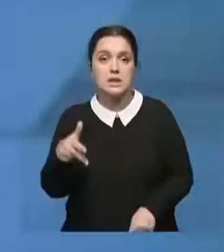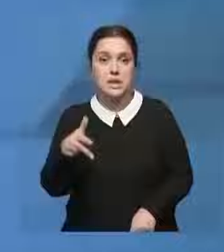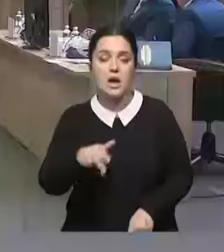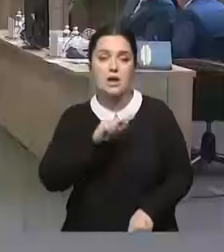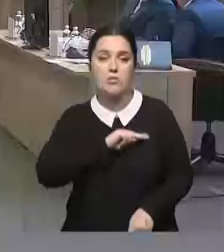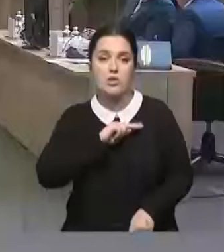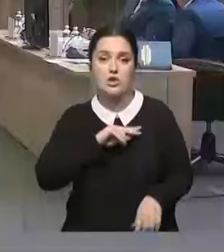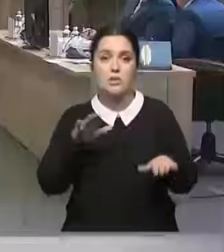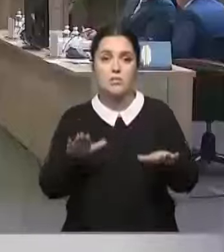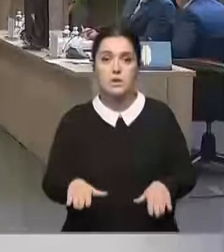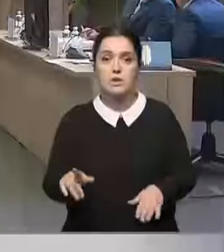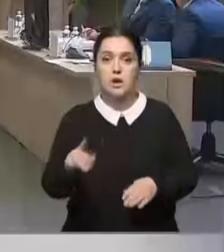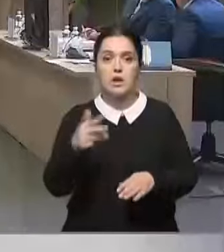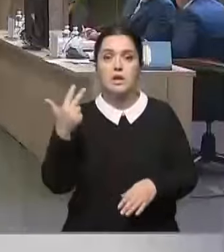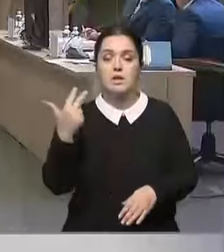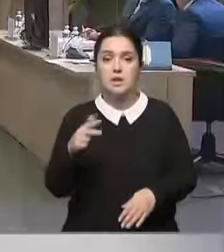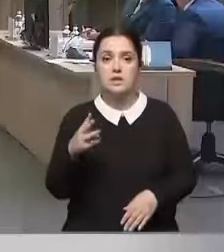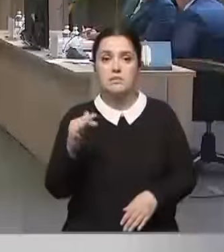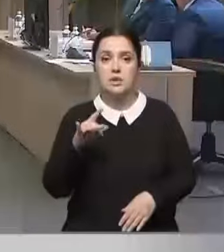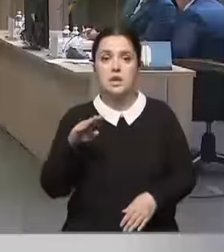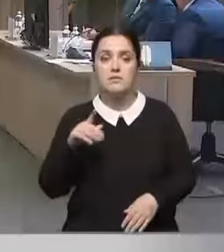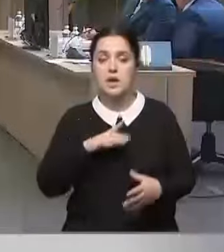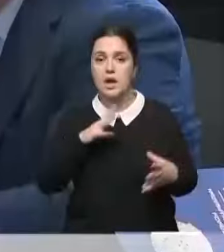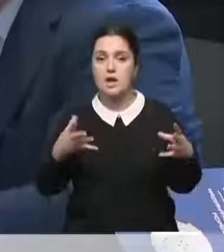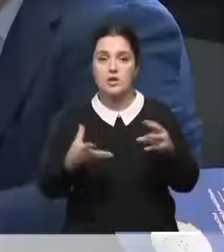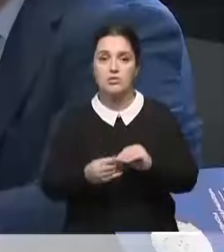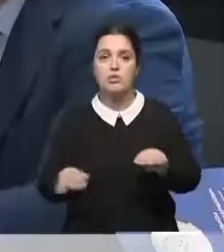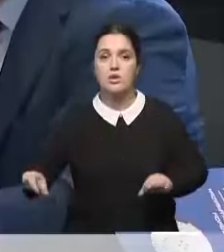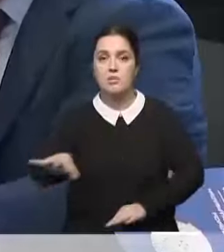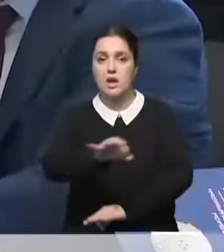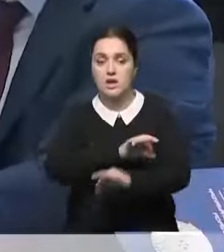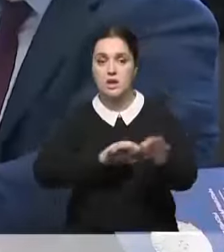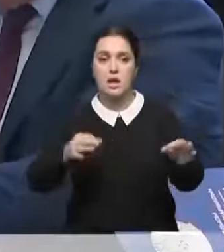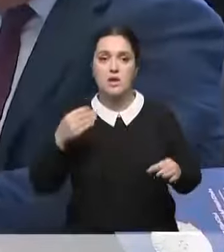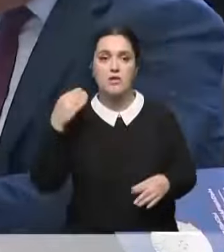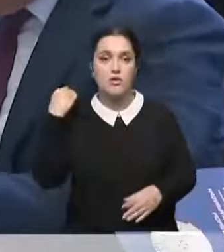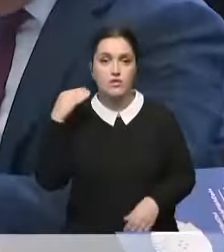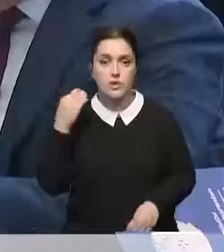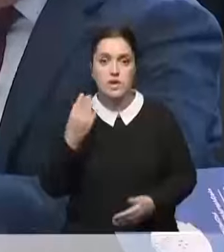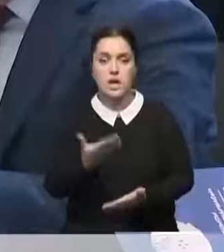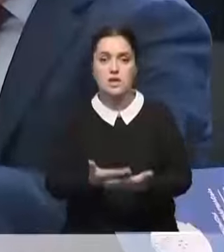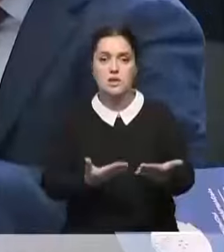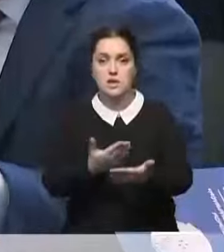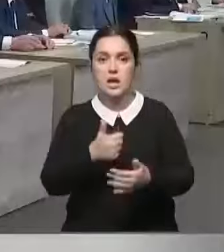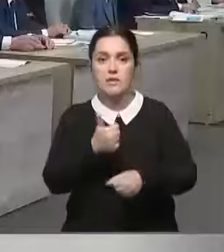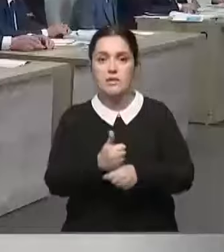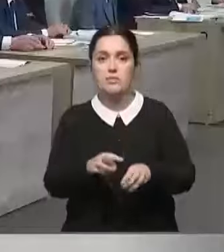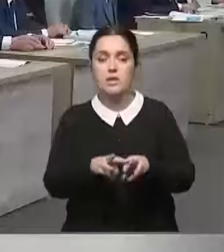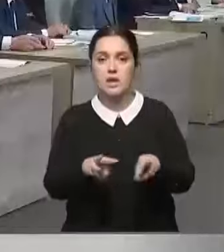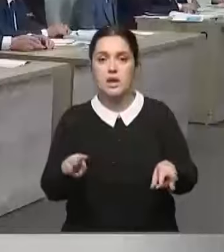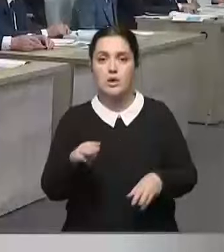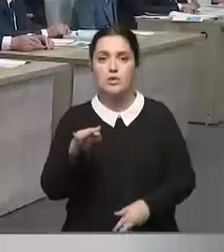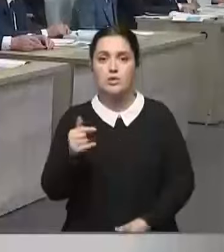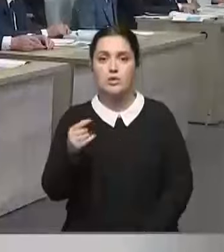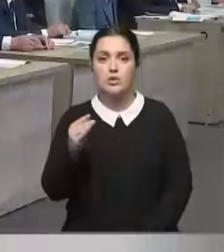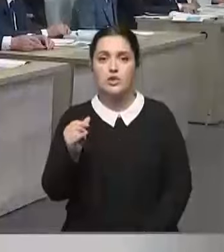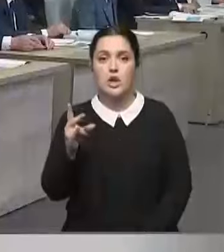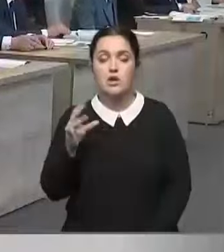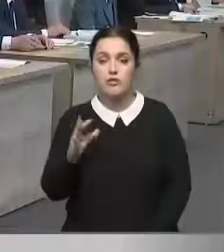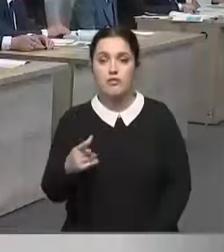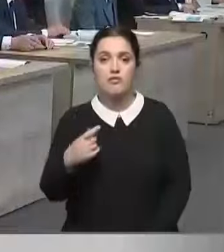мест. Предприятия уже выпустили продукцию на 30 миллиардов тенге. Результаты проекта обсуждали сегодня в Туркестане. Советник премьер-министра